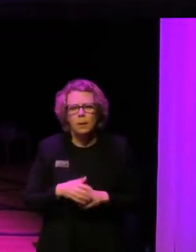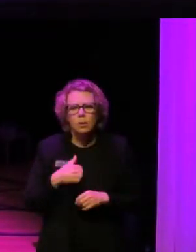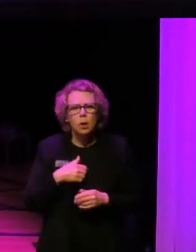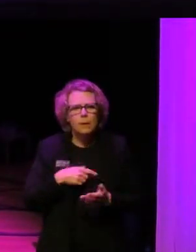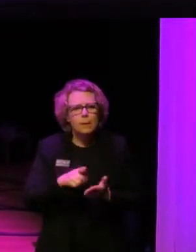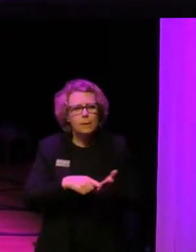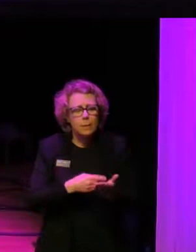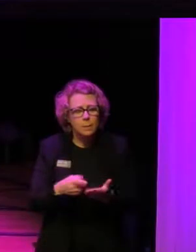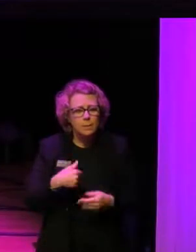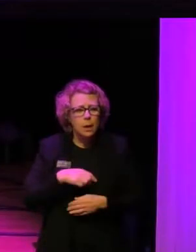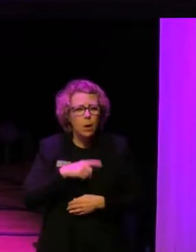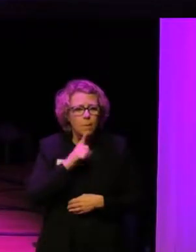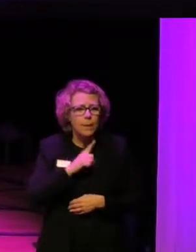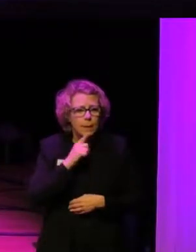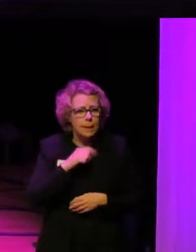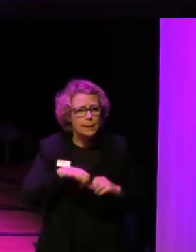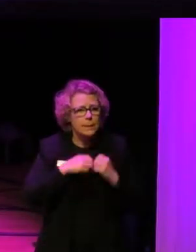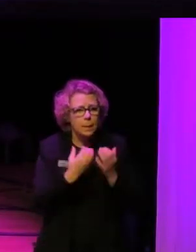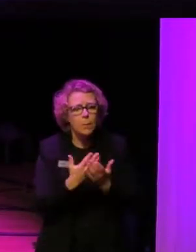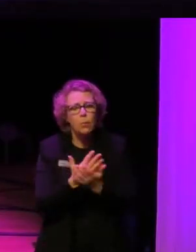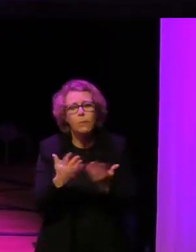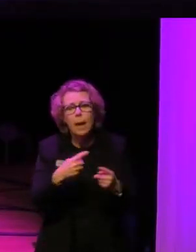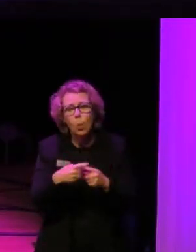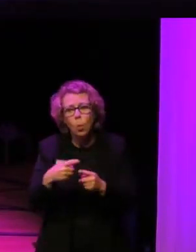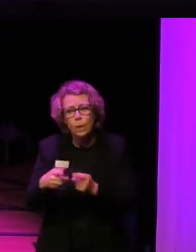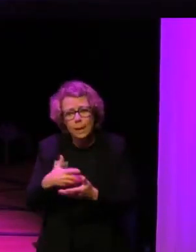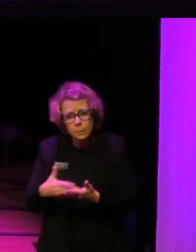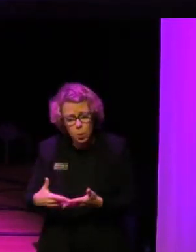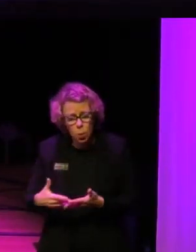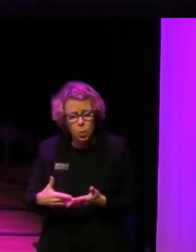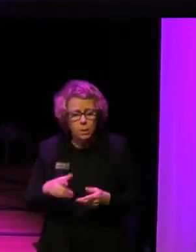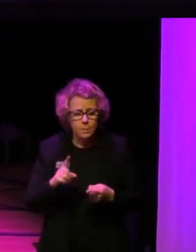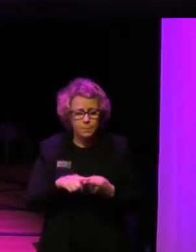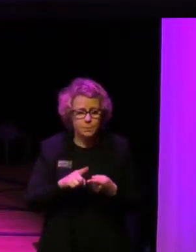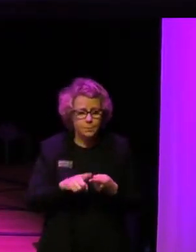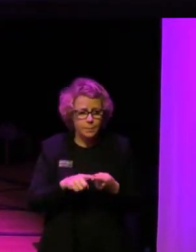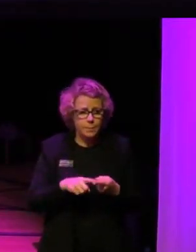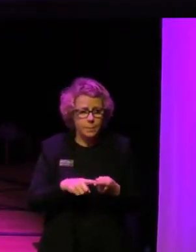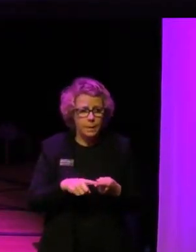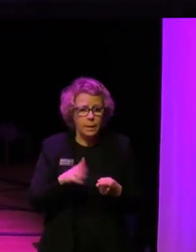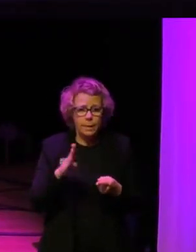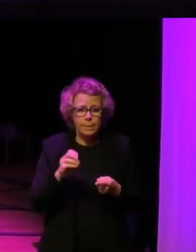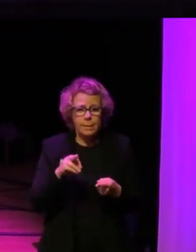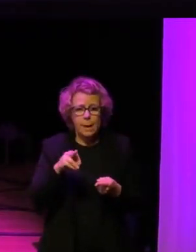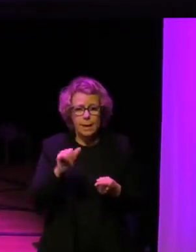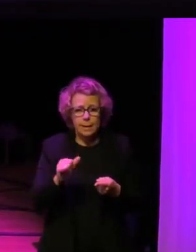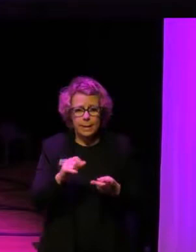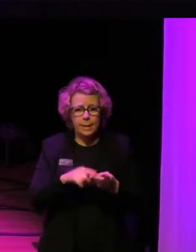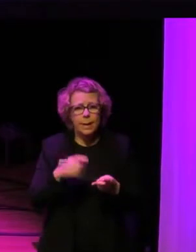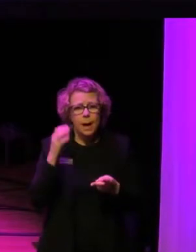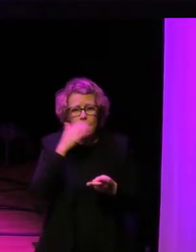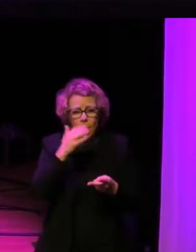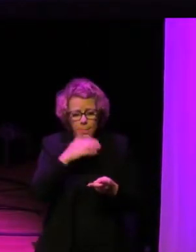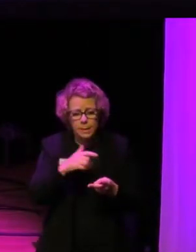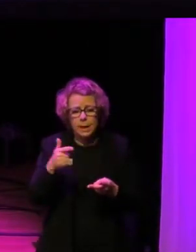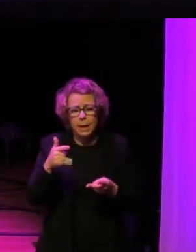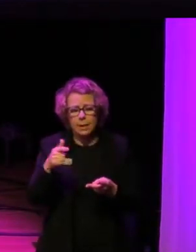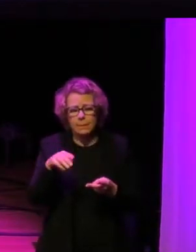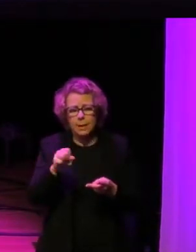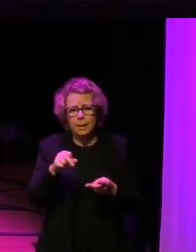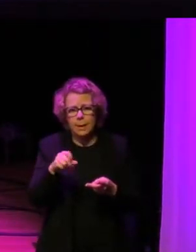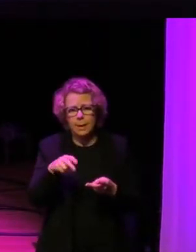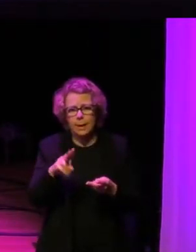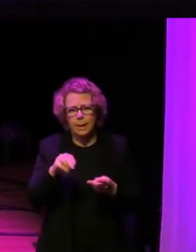har miniseminarium på flera olika språk. Vi har seminarium på dari, arabiska, tigrinja,